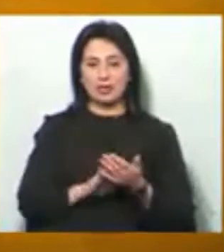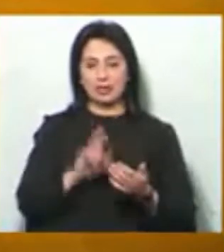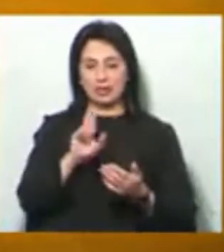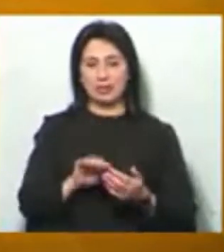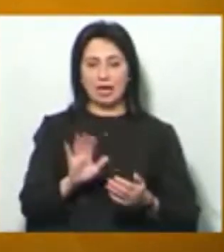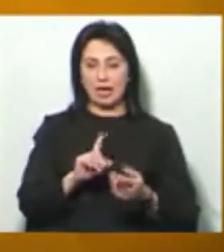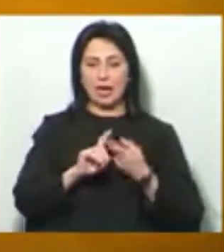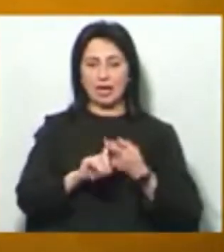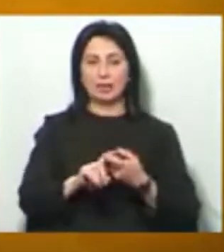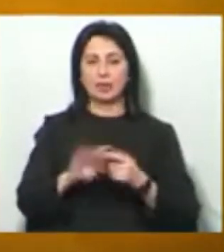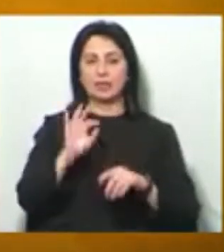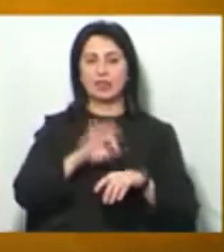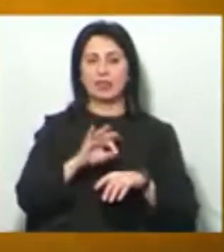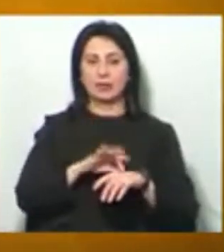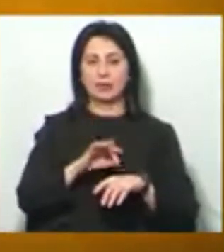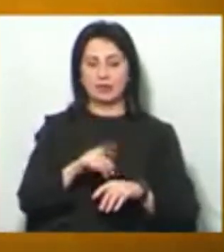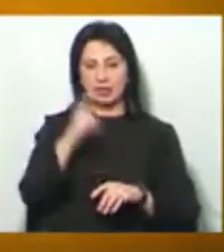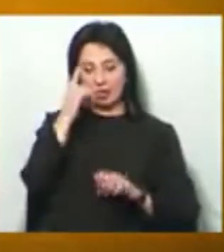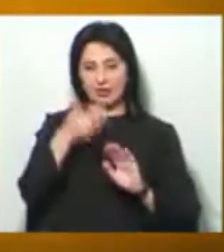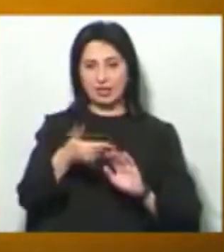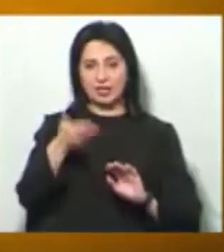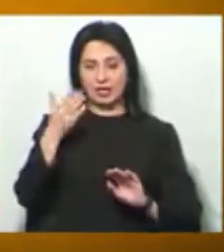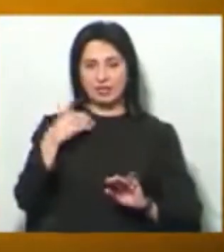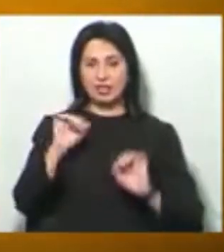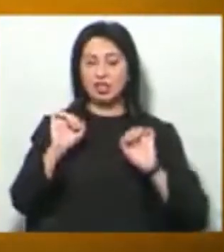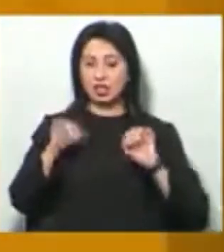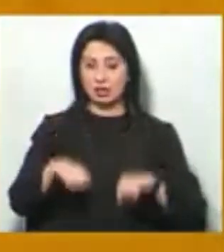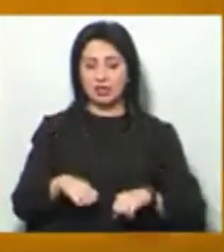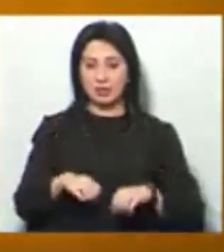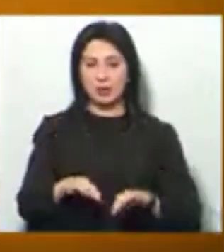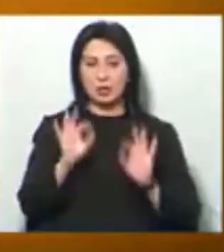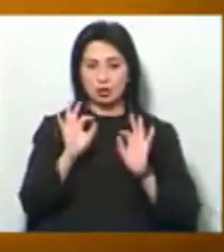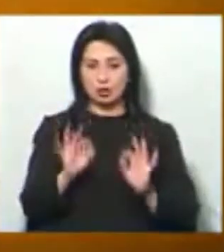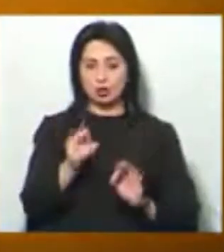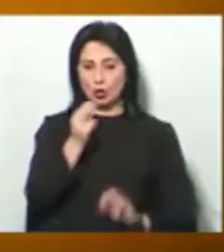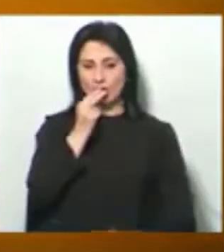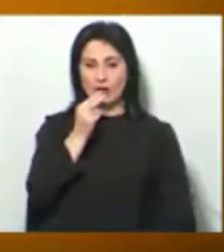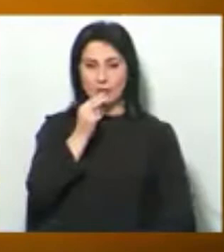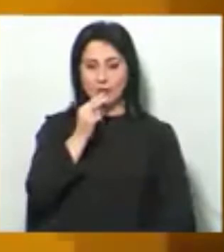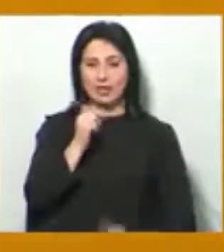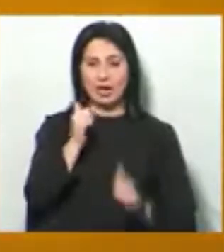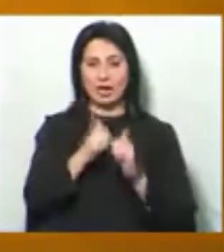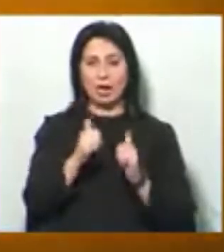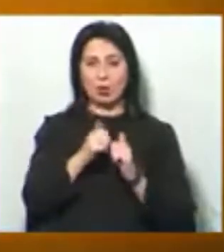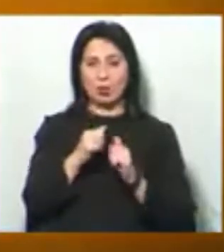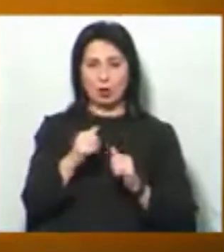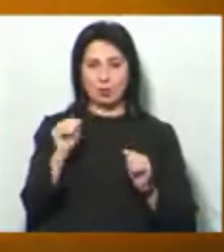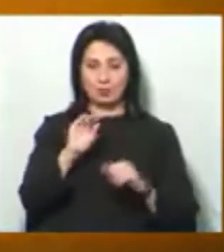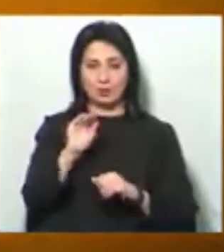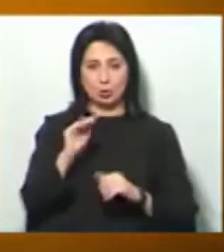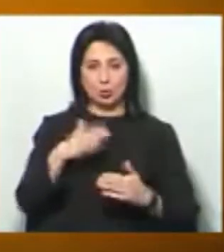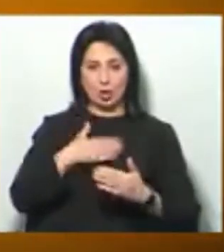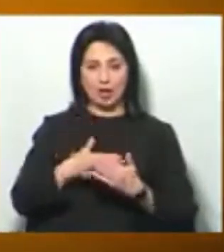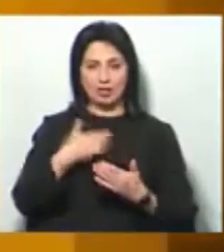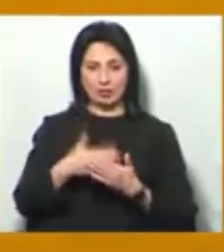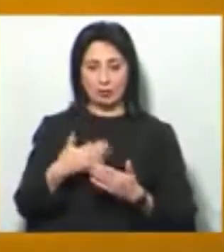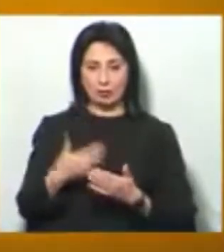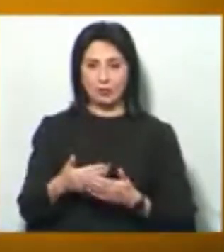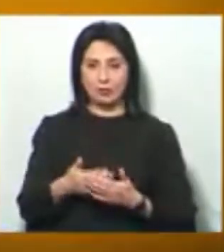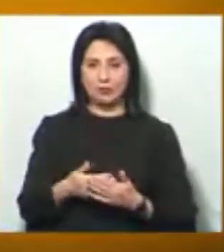და არაგადამდებდა ავადებათა თავიდან აცილება შესაძლებელია. Სწორი კვებით, რეგულარული ფიზიკური